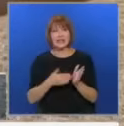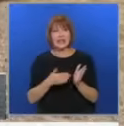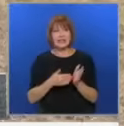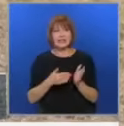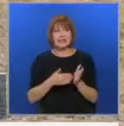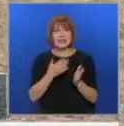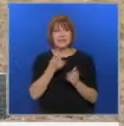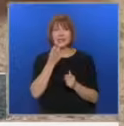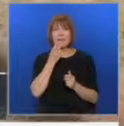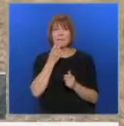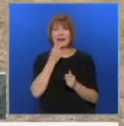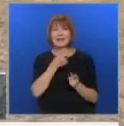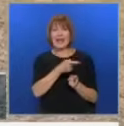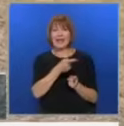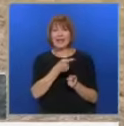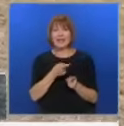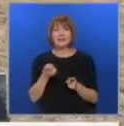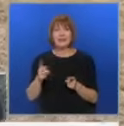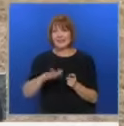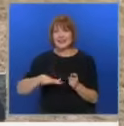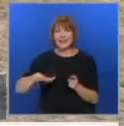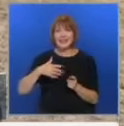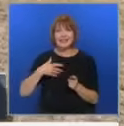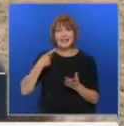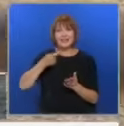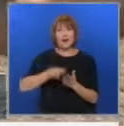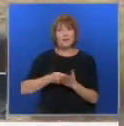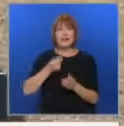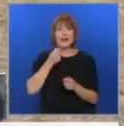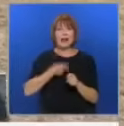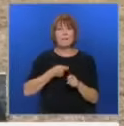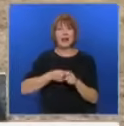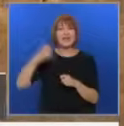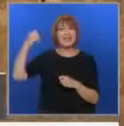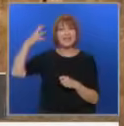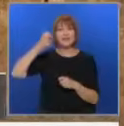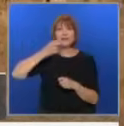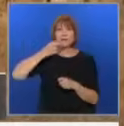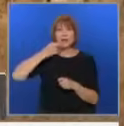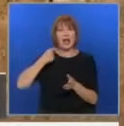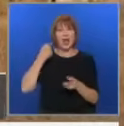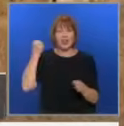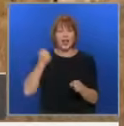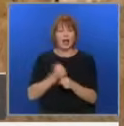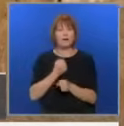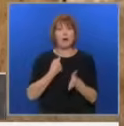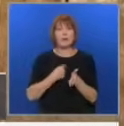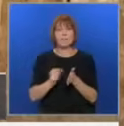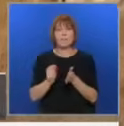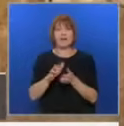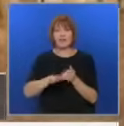защото искат, нали, да изкупят, да слагат слънчеви батерии, заради това и смятаме, че палят бера. Не може никого слизага